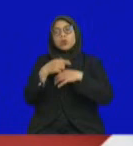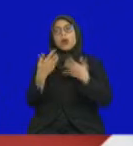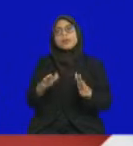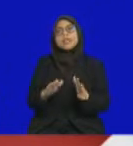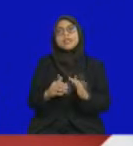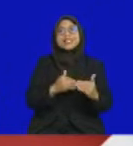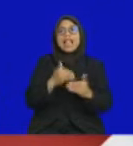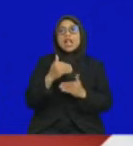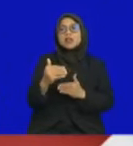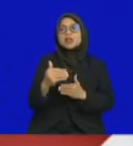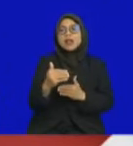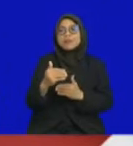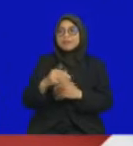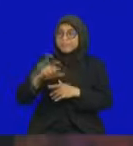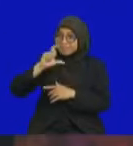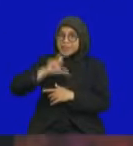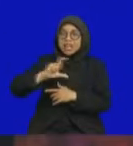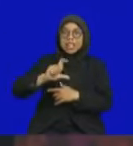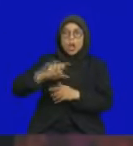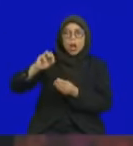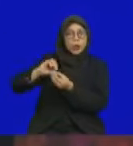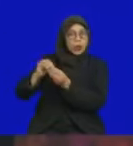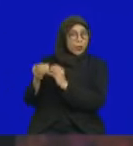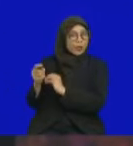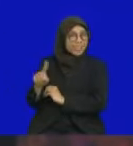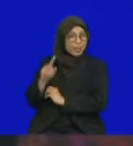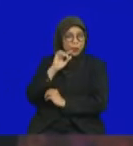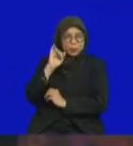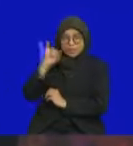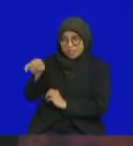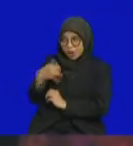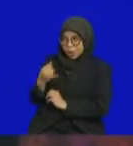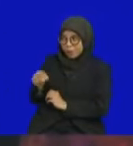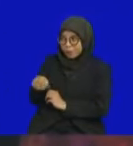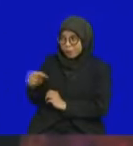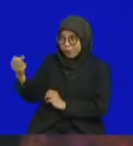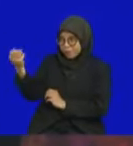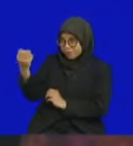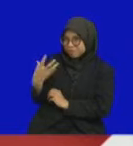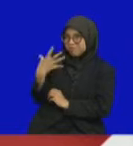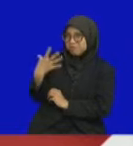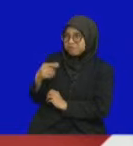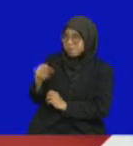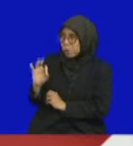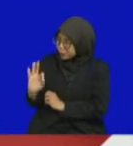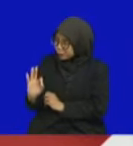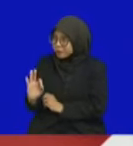selanjutnya kami mohon kepada calon gubernur nomor untuk menjawab waktu 1 menit 30 detik dimulaiat